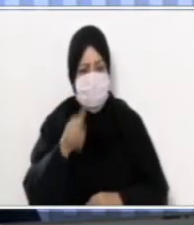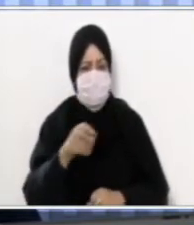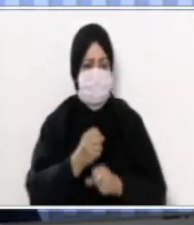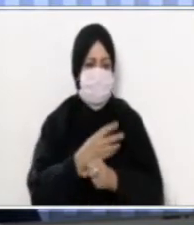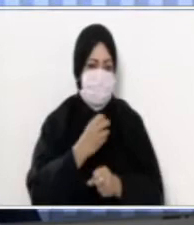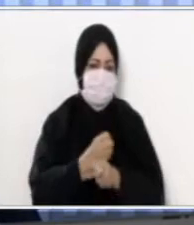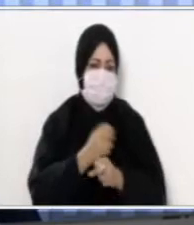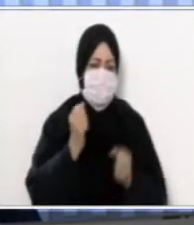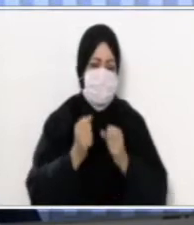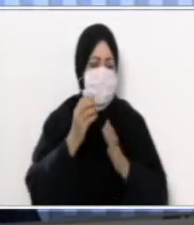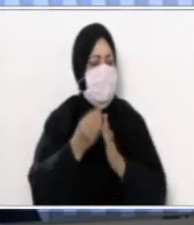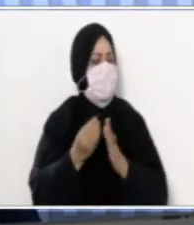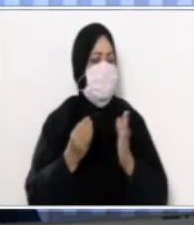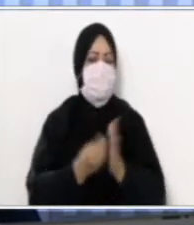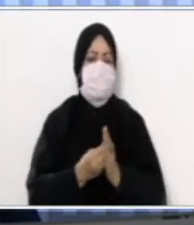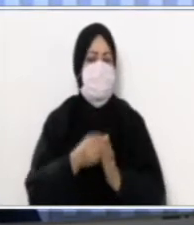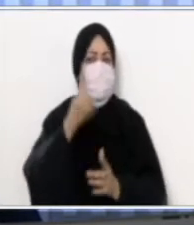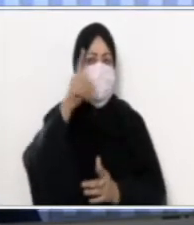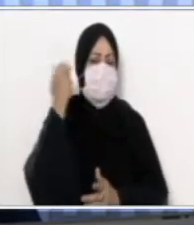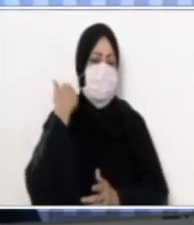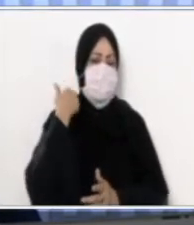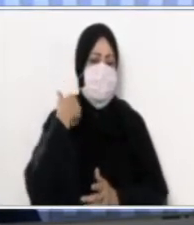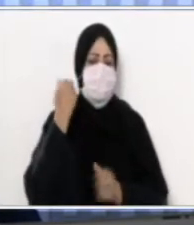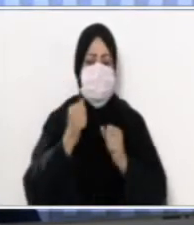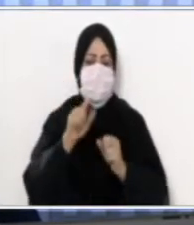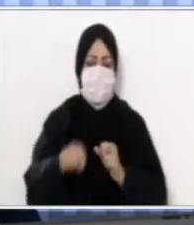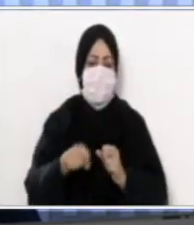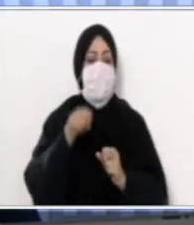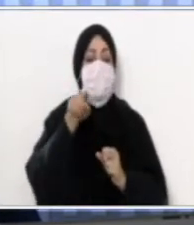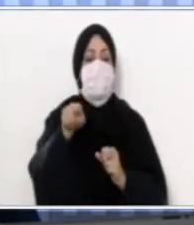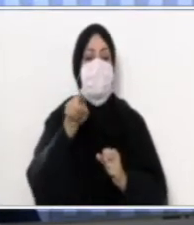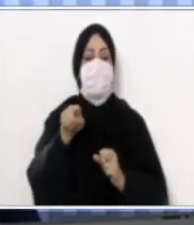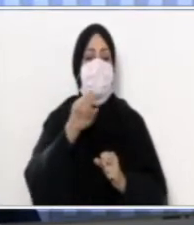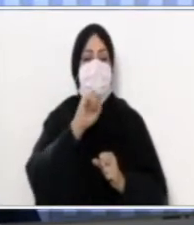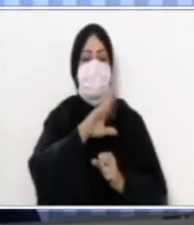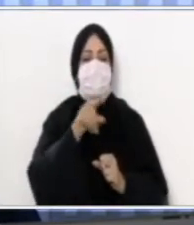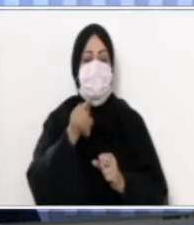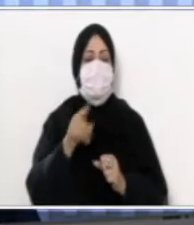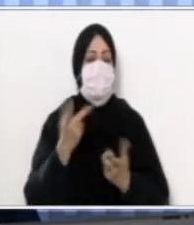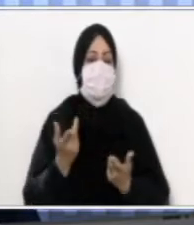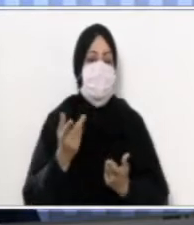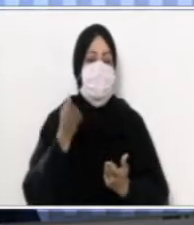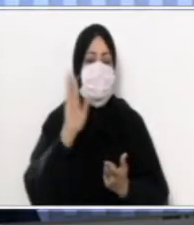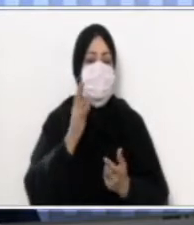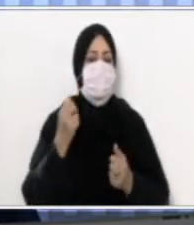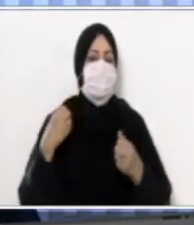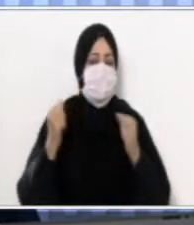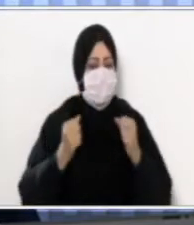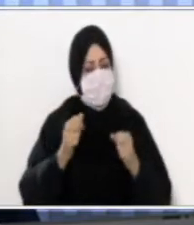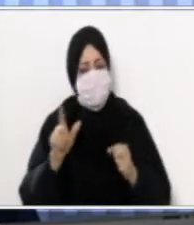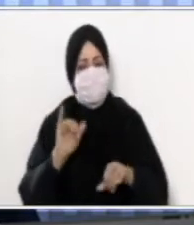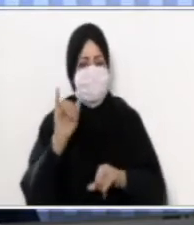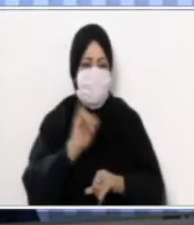بالقيادة، وإنما الحرام فيما ستذهب إليه. فالذريعة التي يعتقدها بعض العلماء